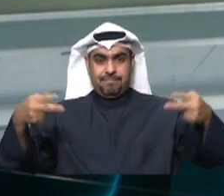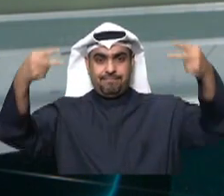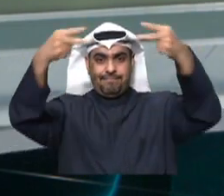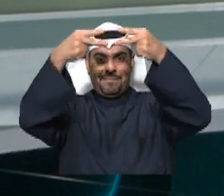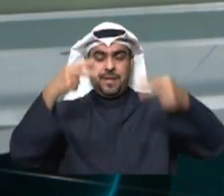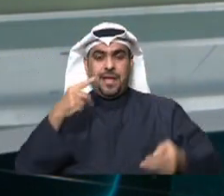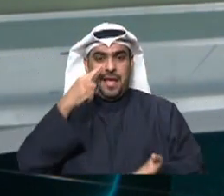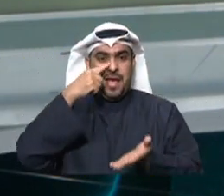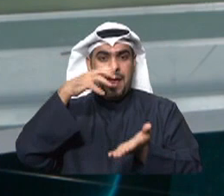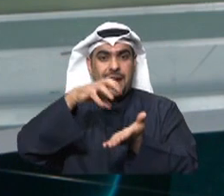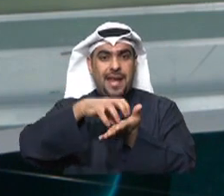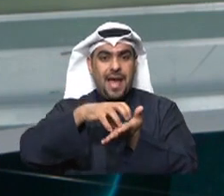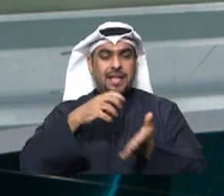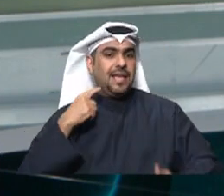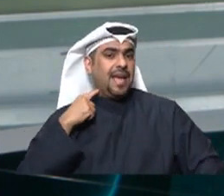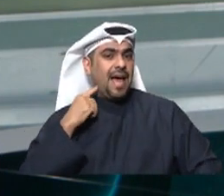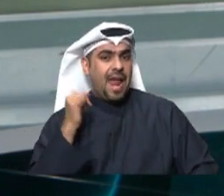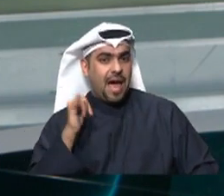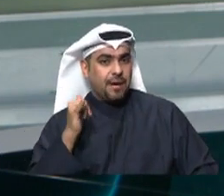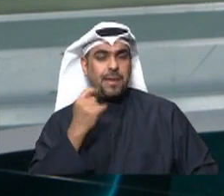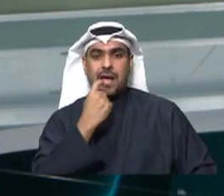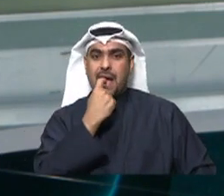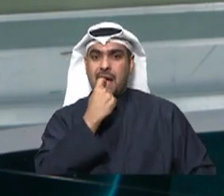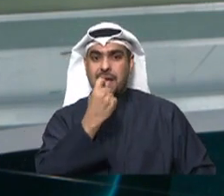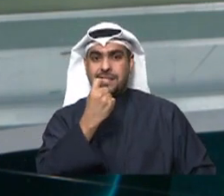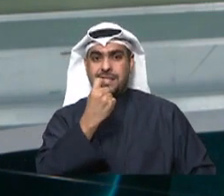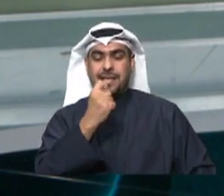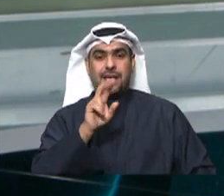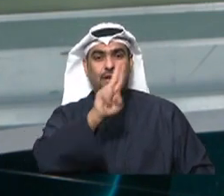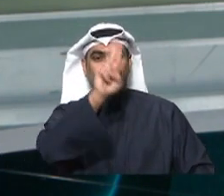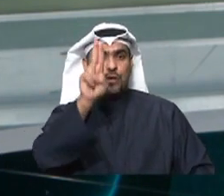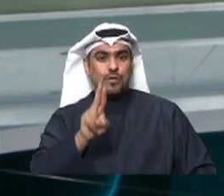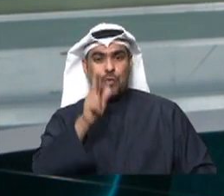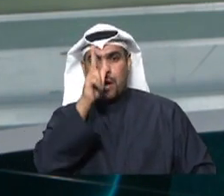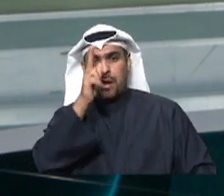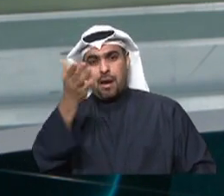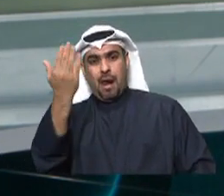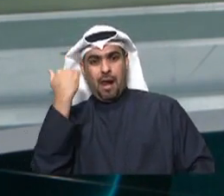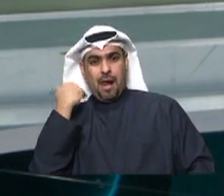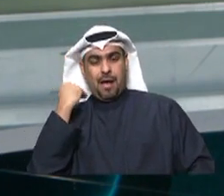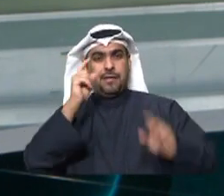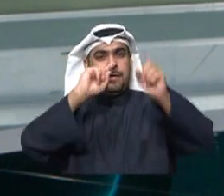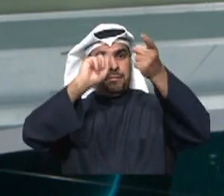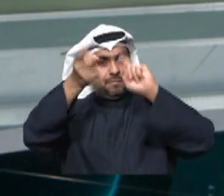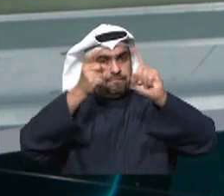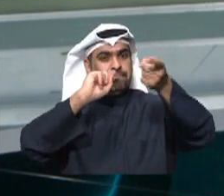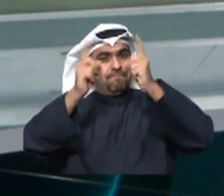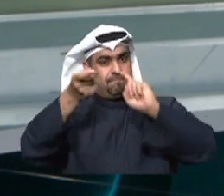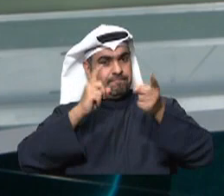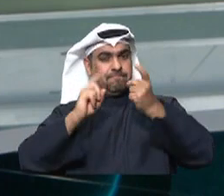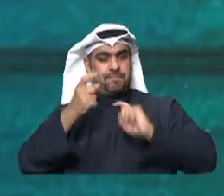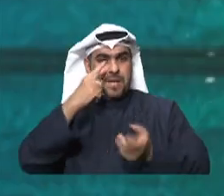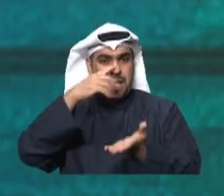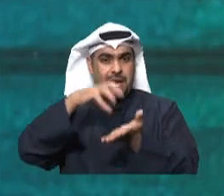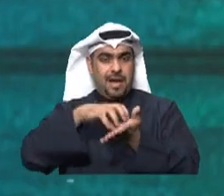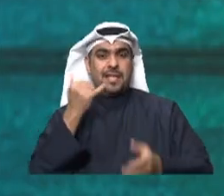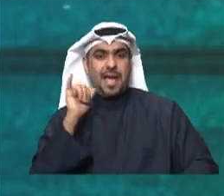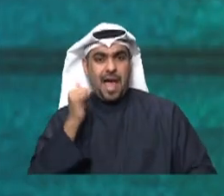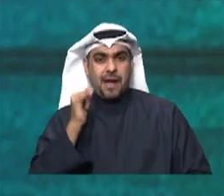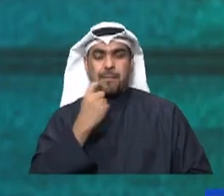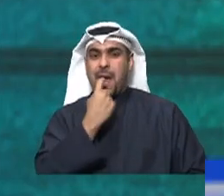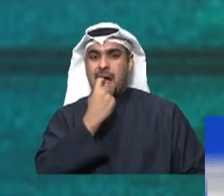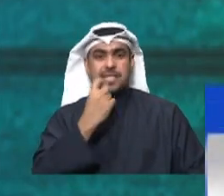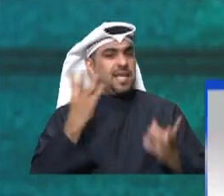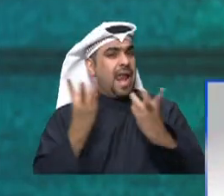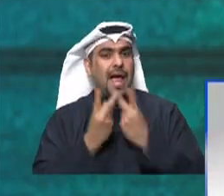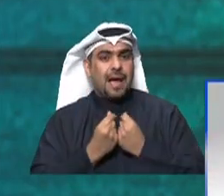الفريقين القادمة وأيضا مبارياتهم بالأمس؟ طبعا بكل تأكيد هذه تعتبر البطولة الغالية لكل الفرق، طموحات كل اللاعبين وكل الأندية